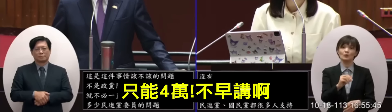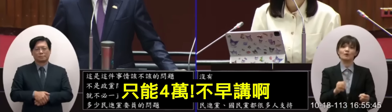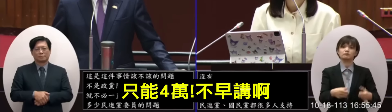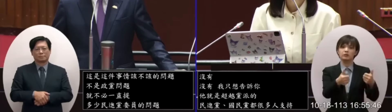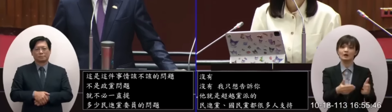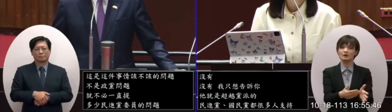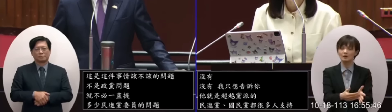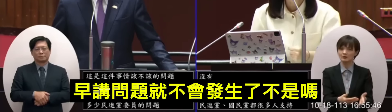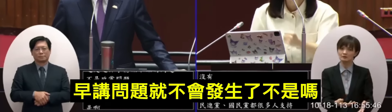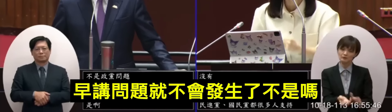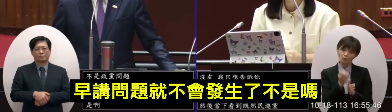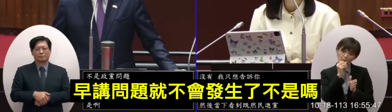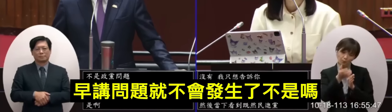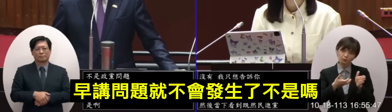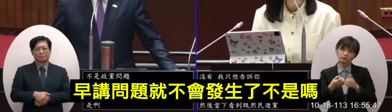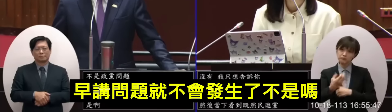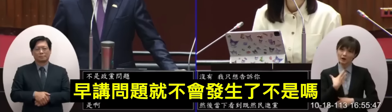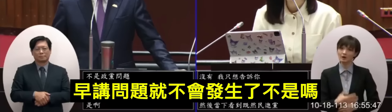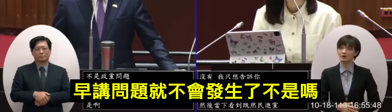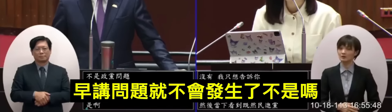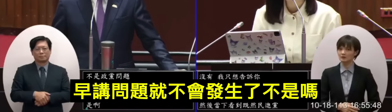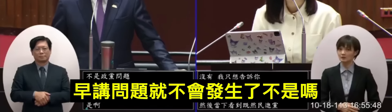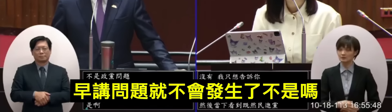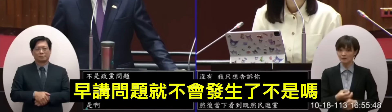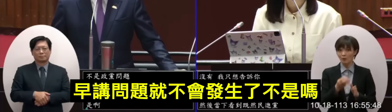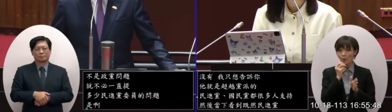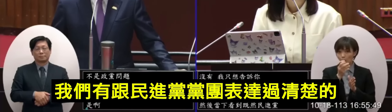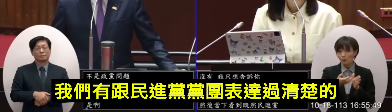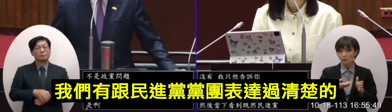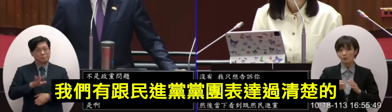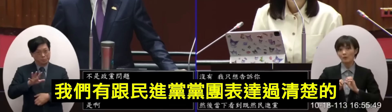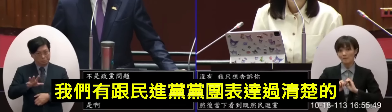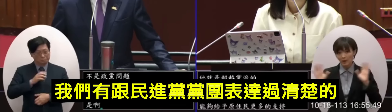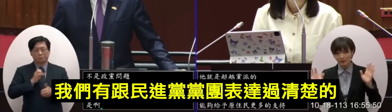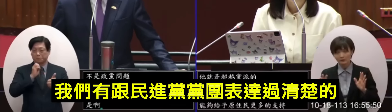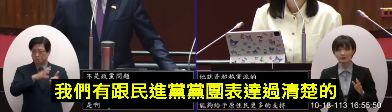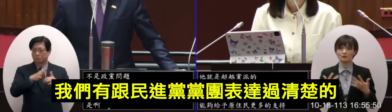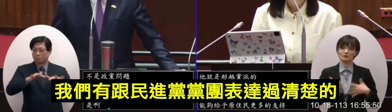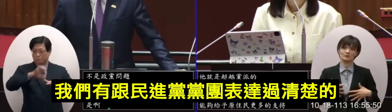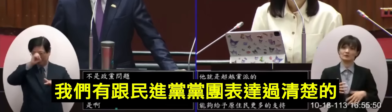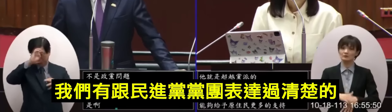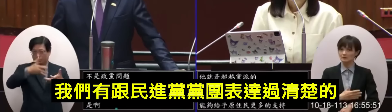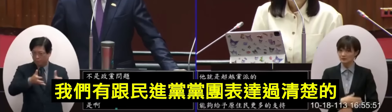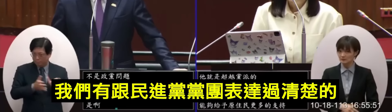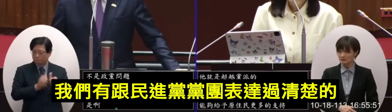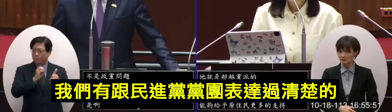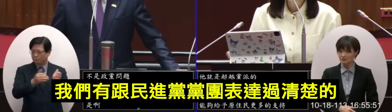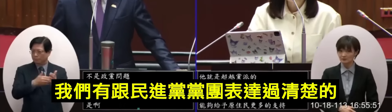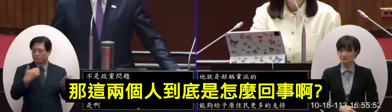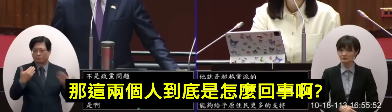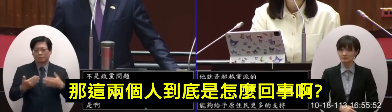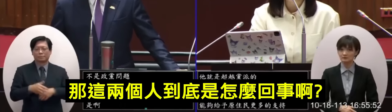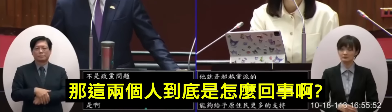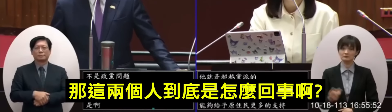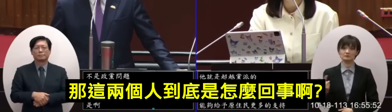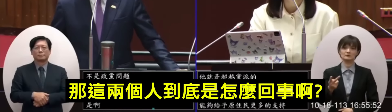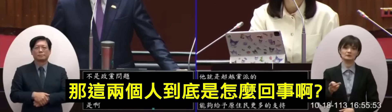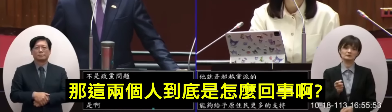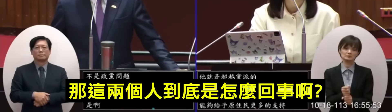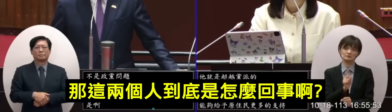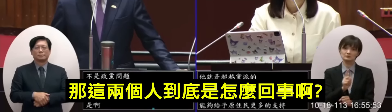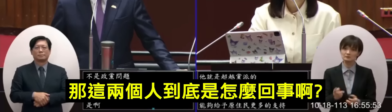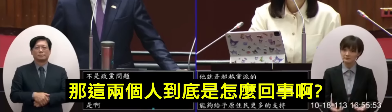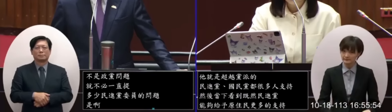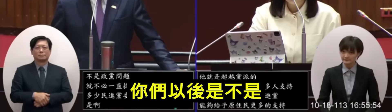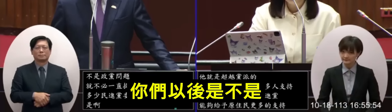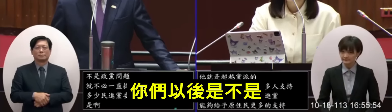讲啊！早讲问题就不会发生了，不是吗？ 我们有跟民进党党团表达过清楚的。 那这两个人到底是怎么回